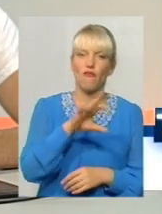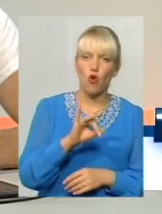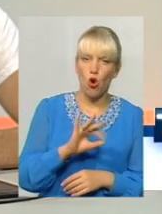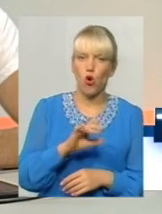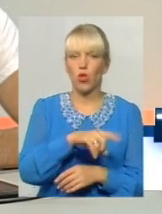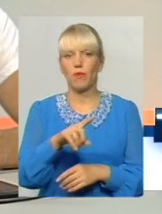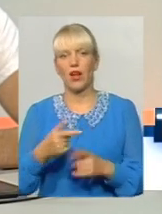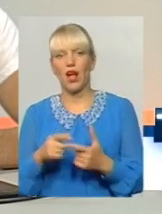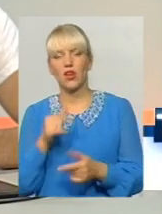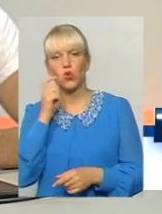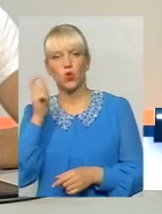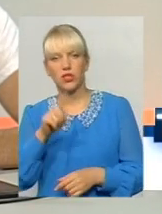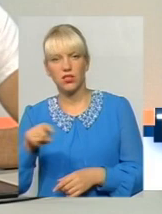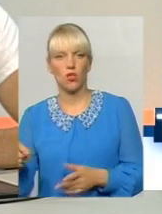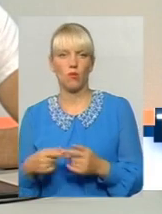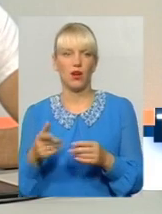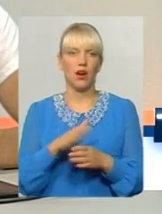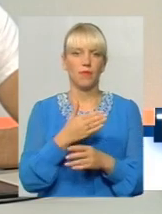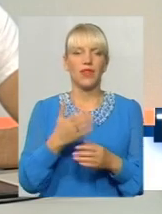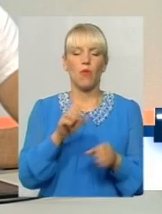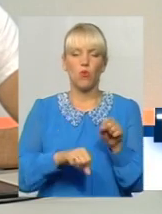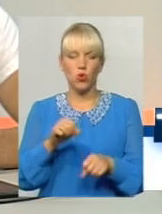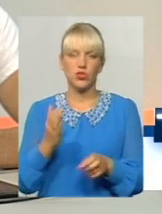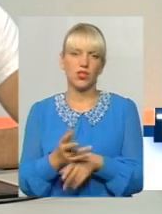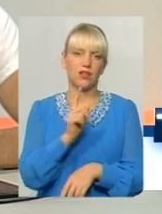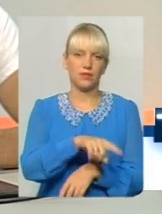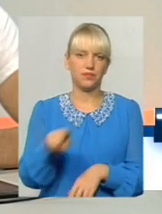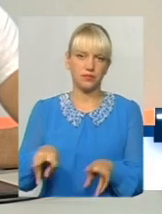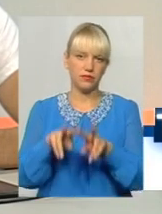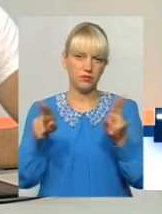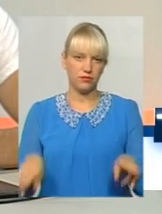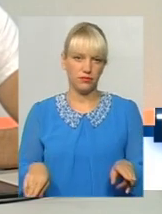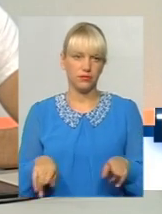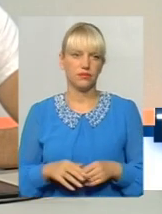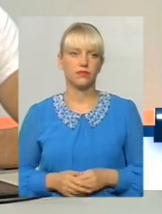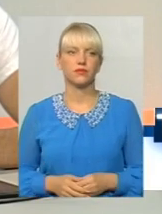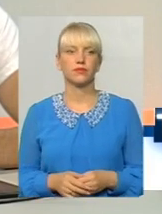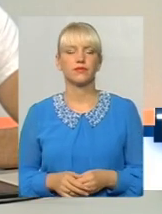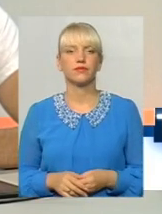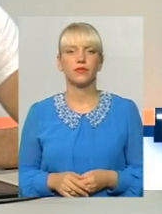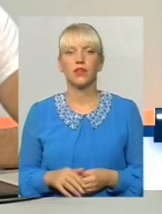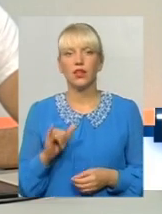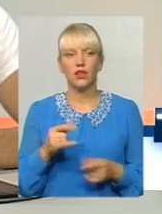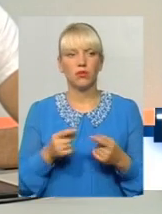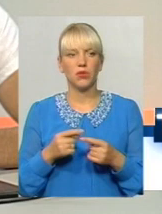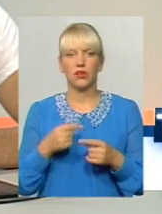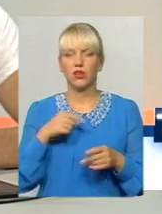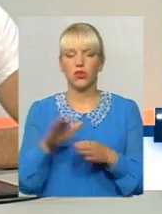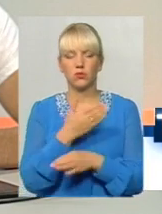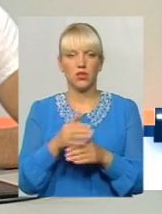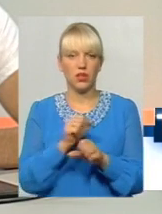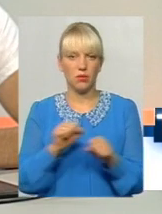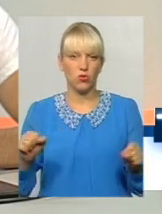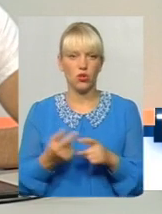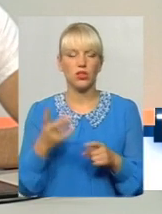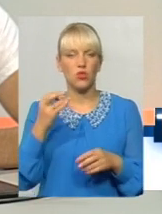тобто порушень досить багато, як з боку тих, хто керує на євро-номерах, так і з тих, хто керує на наших українських номерах, тому розподіляти не можна. Просто в